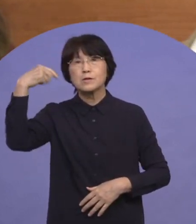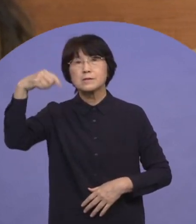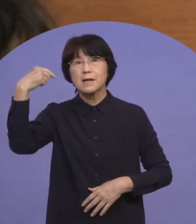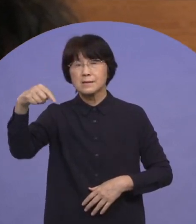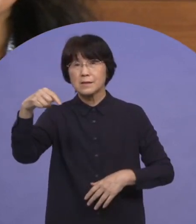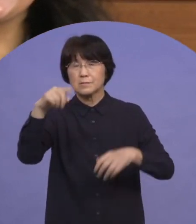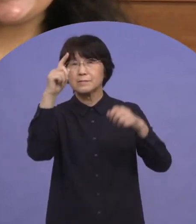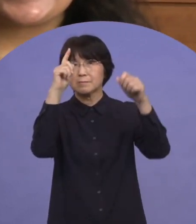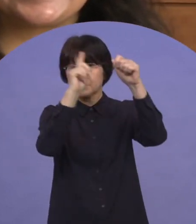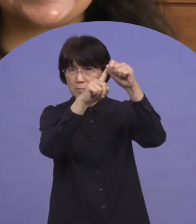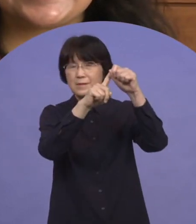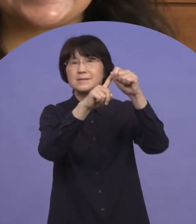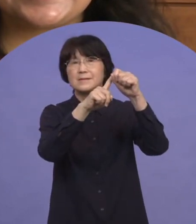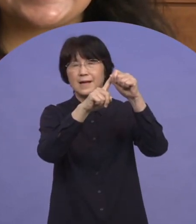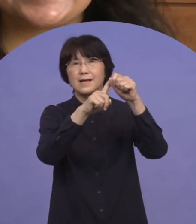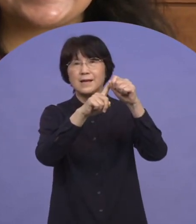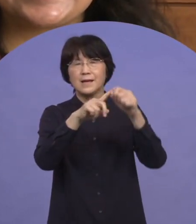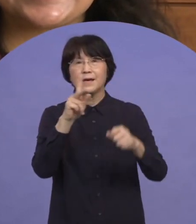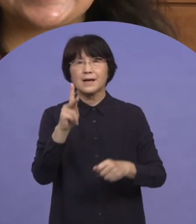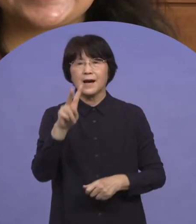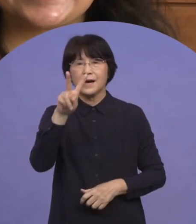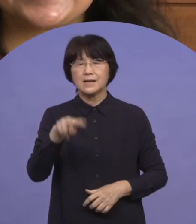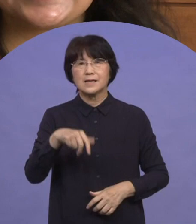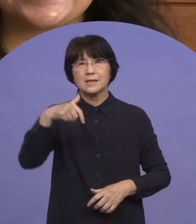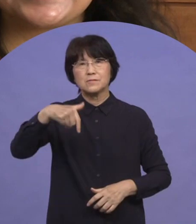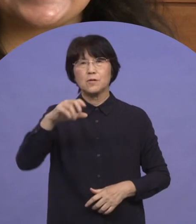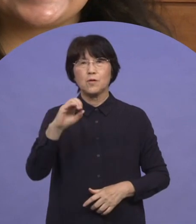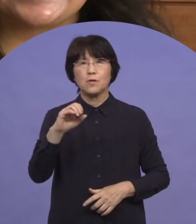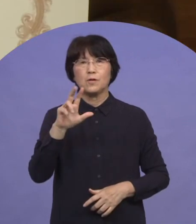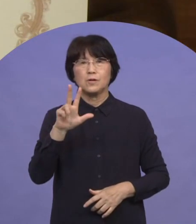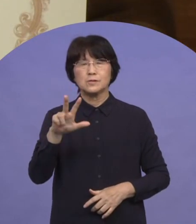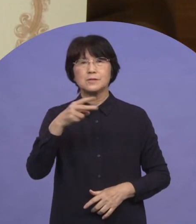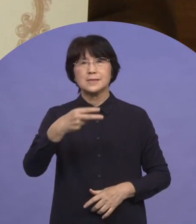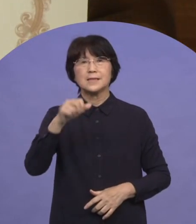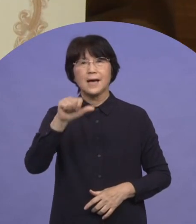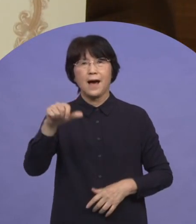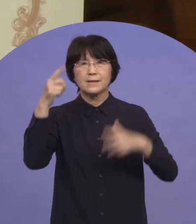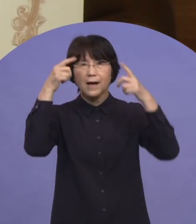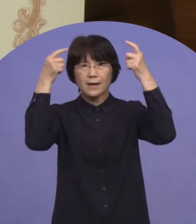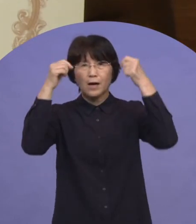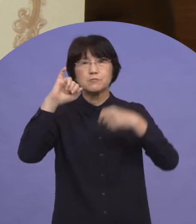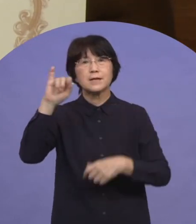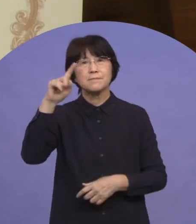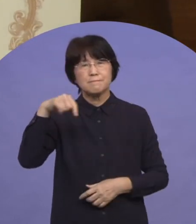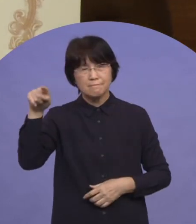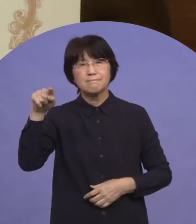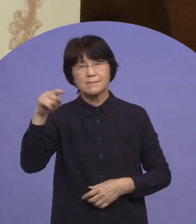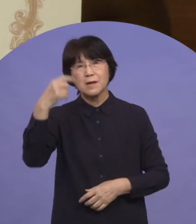師になるためカリフォルニア大学の大学院で学ぶとのことです。